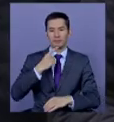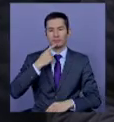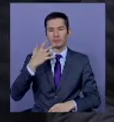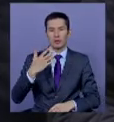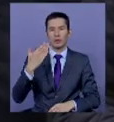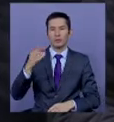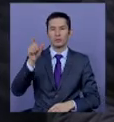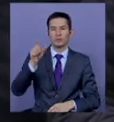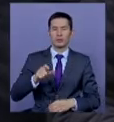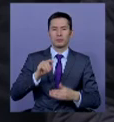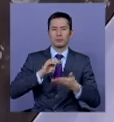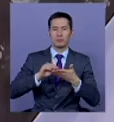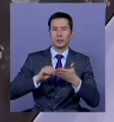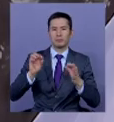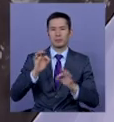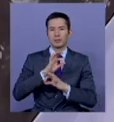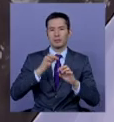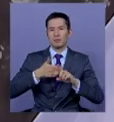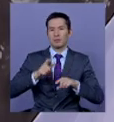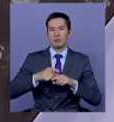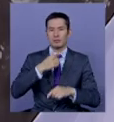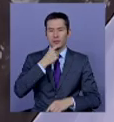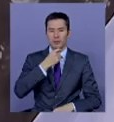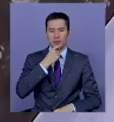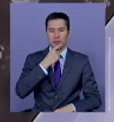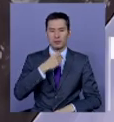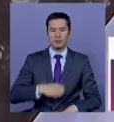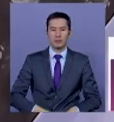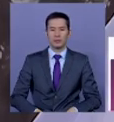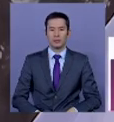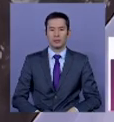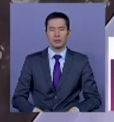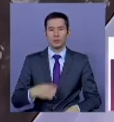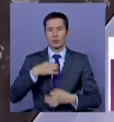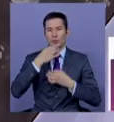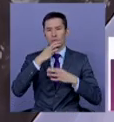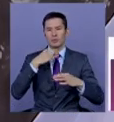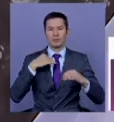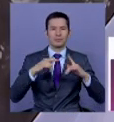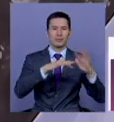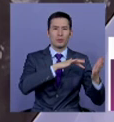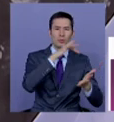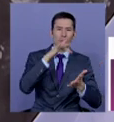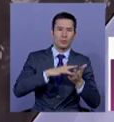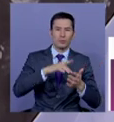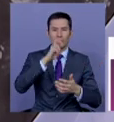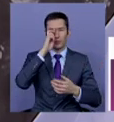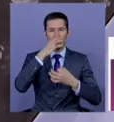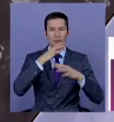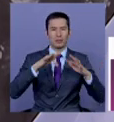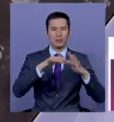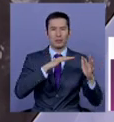ыстық ықыласқа ие екенін айтты. Қай жерде жүрсек те Шәмшаға біздің жүрегімізде жүреді. Шәмшаға